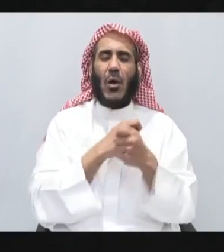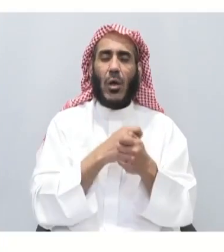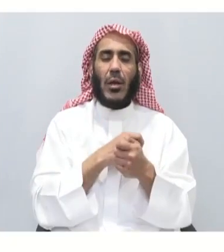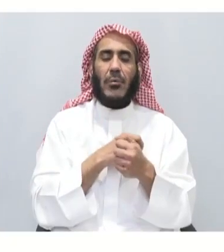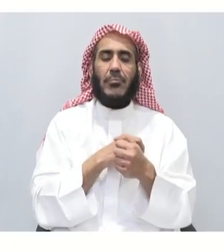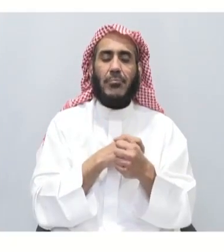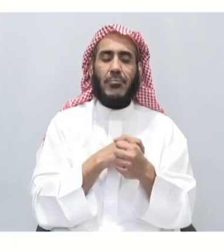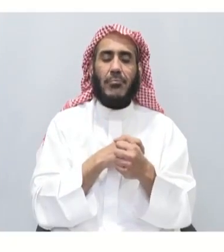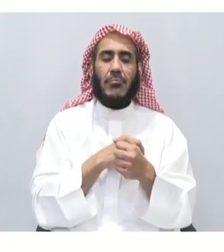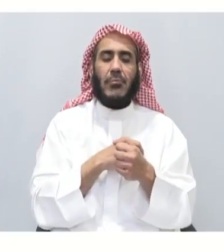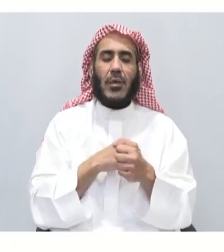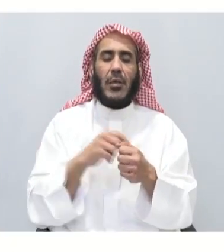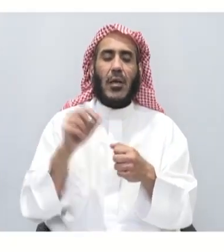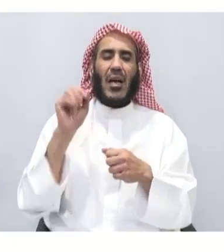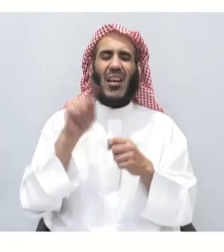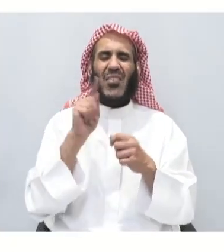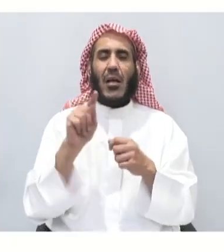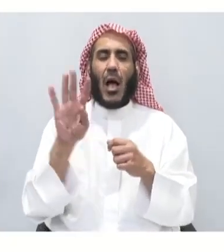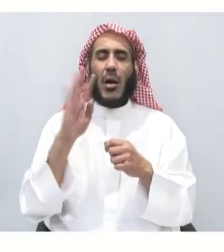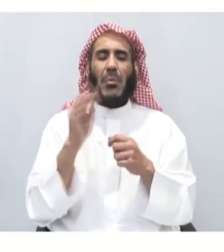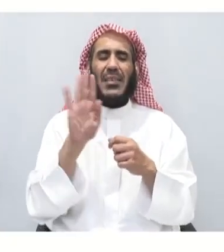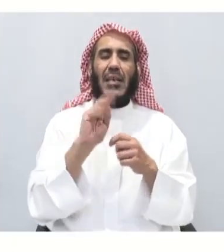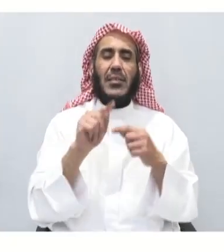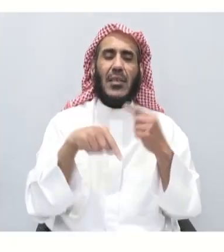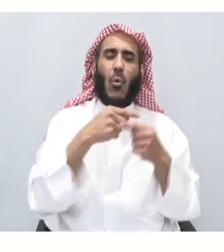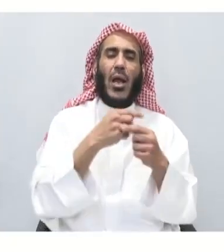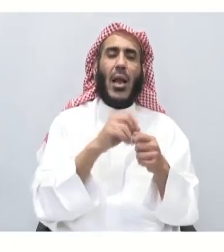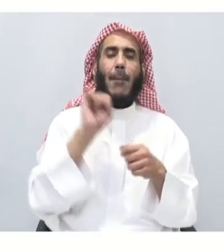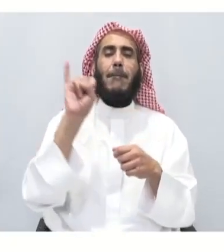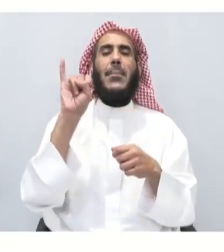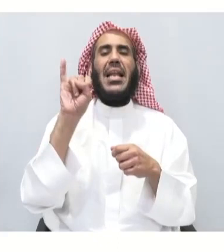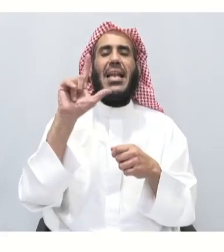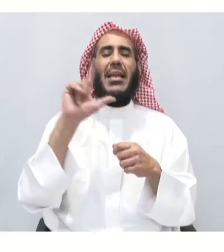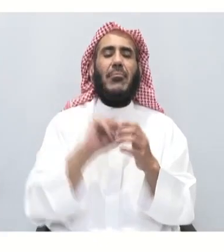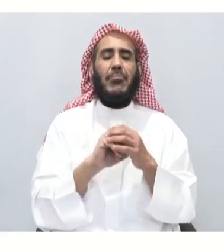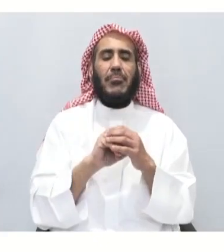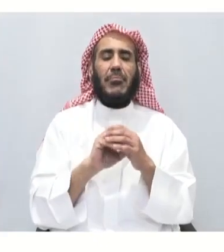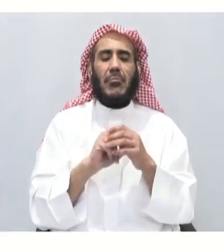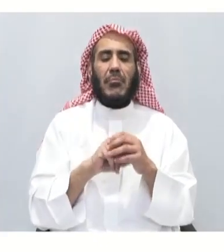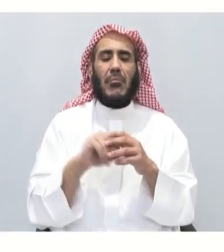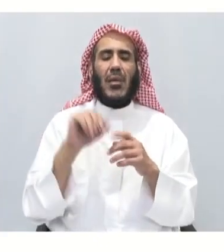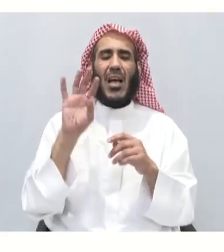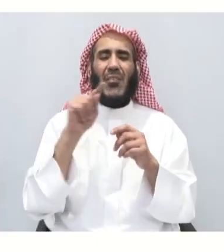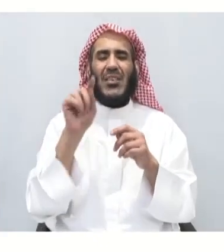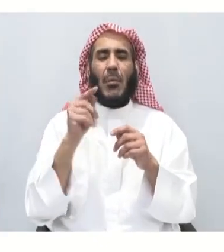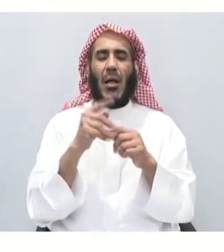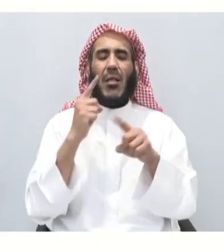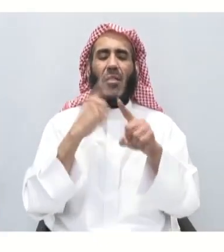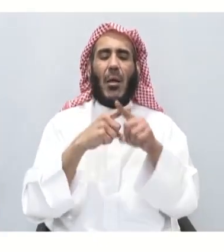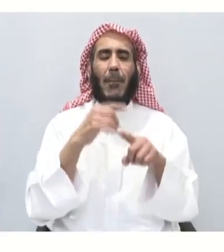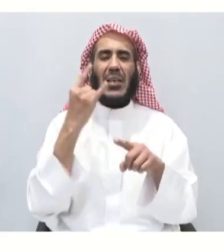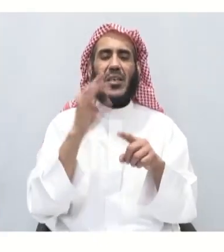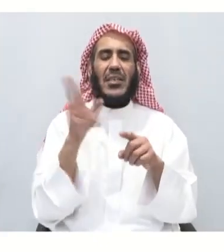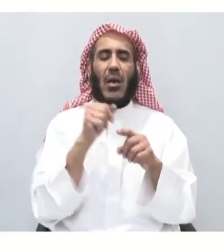تحويل 4 من سني الى ملي حيكون عندي 4 من ضرب 10